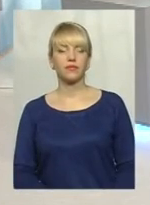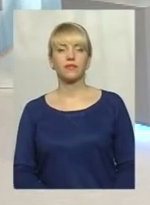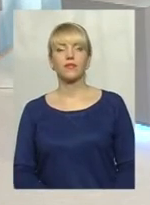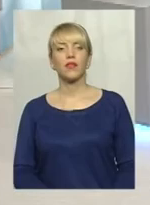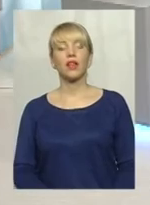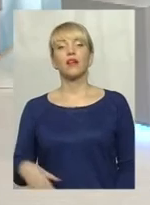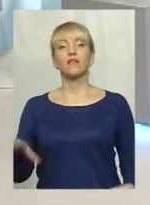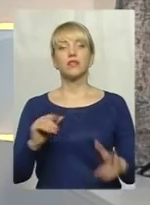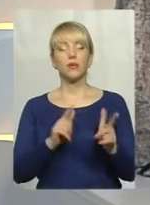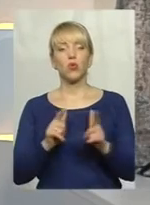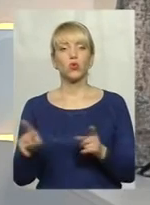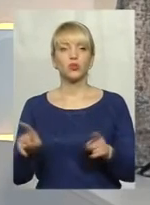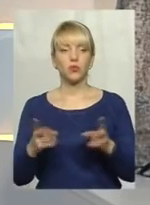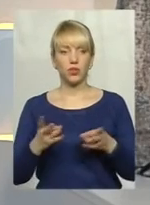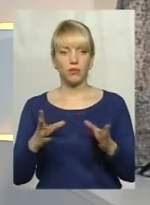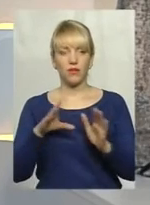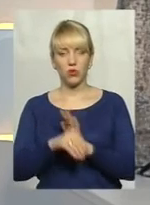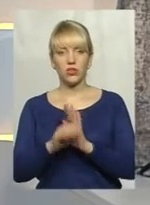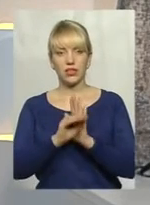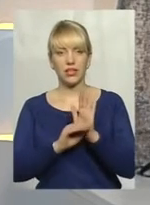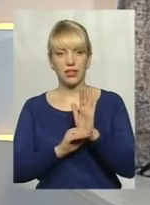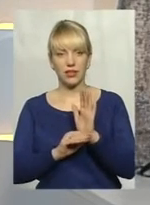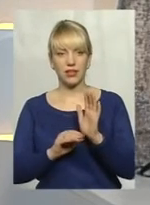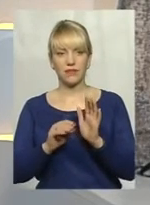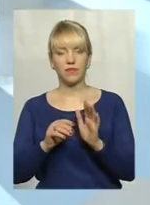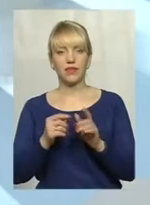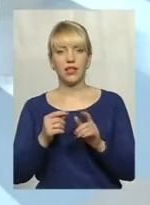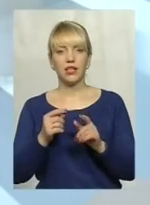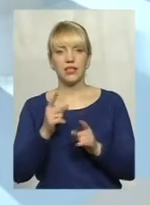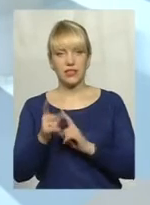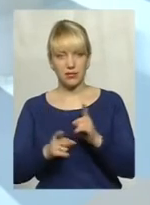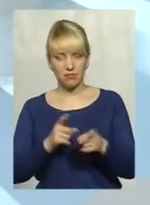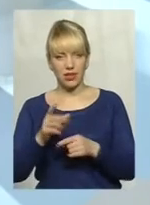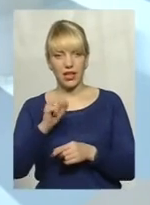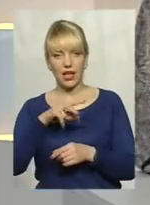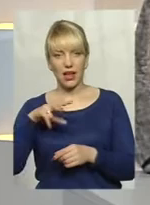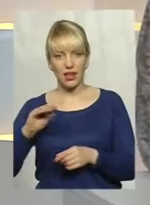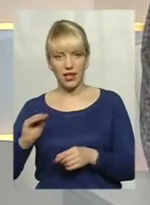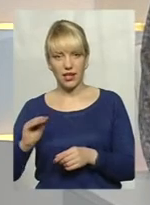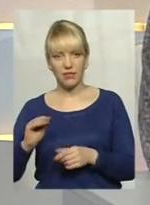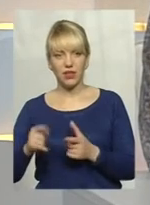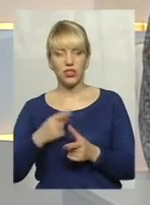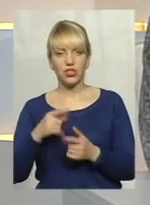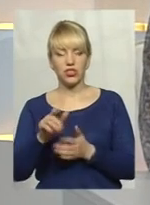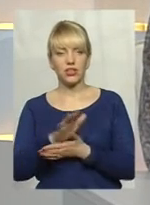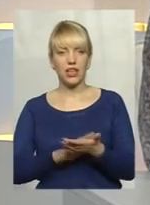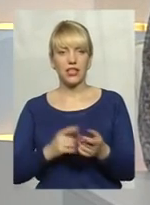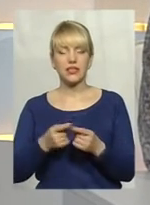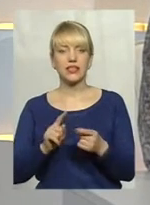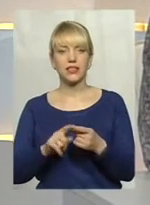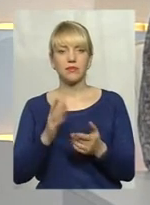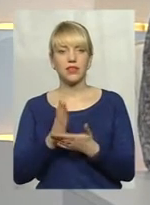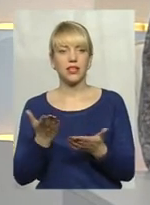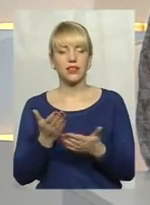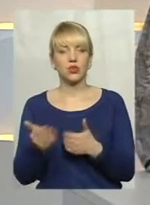Всі погоджуються, що необхідно вносити зміни до регламенту? Так, всі погоджуються. Але чи далі за цим йдуть якісь